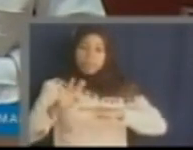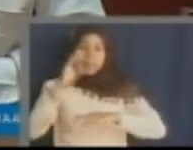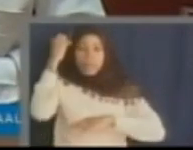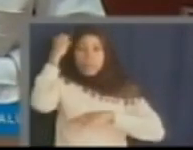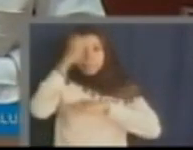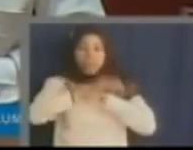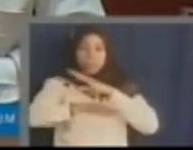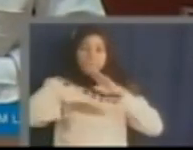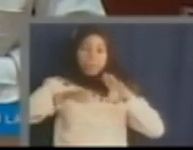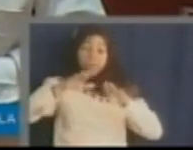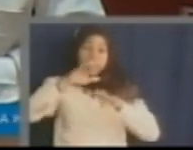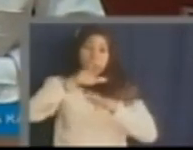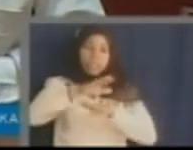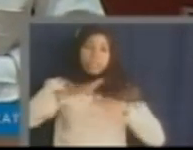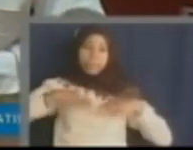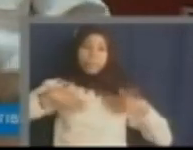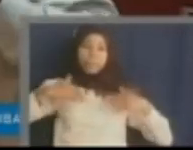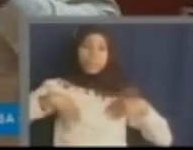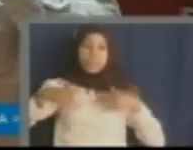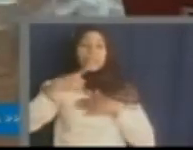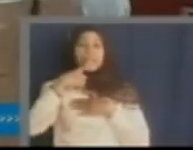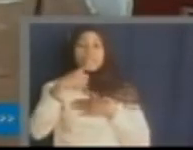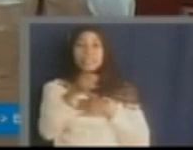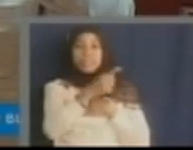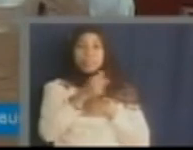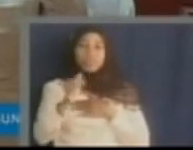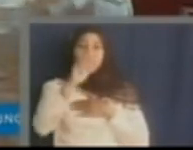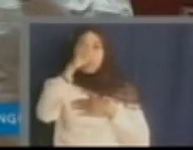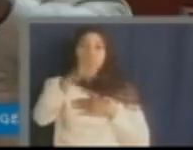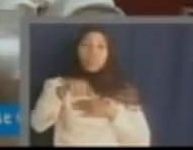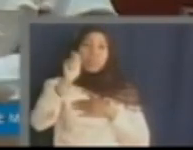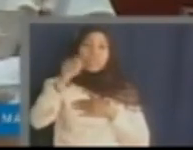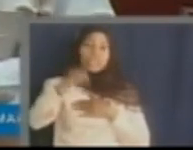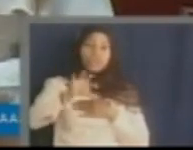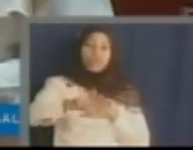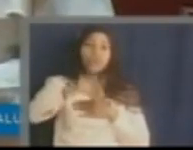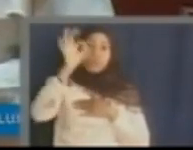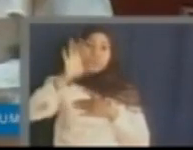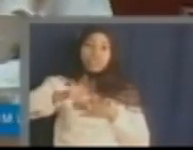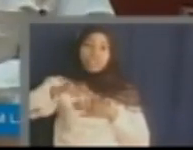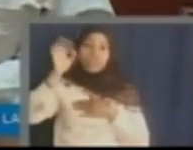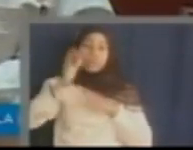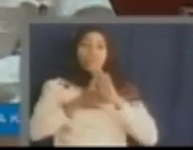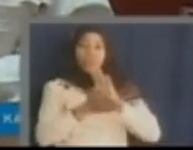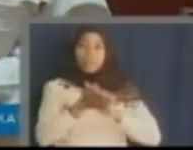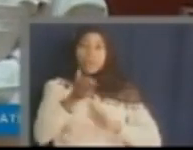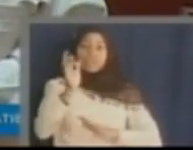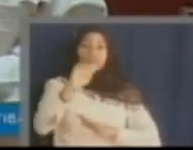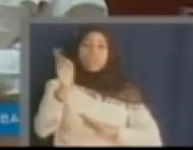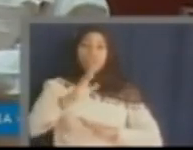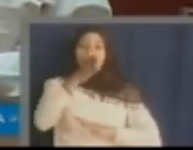nataka niseme tu kwamba huu ni ule uteuzi wa mwanzo, sio huu ambao leo